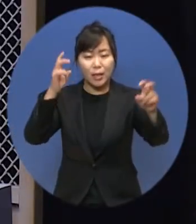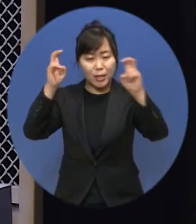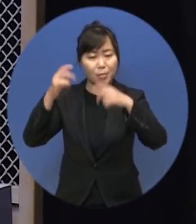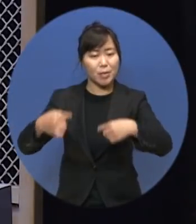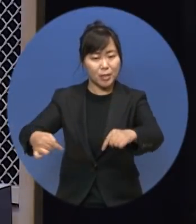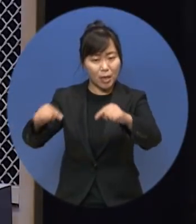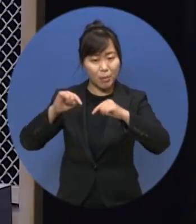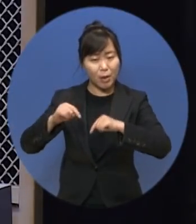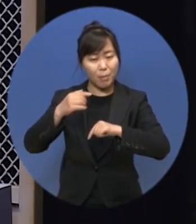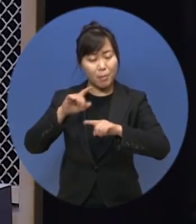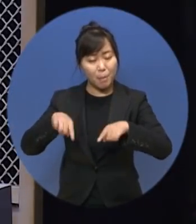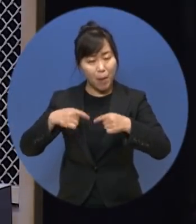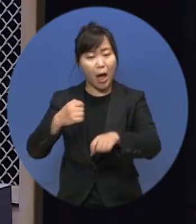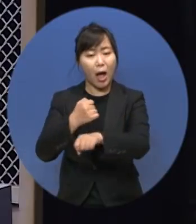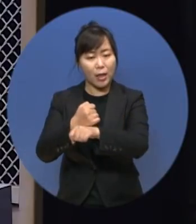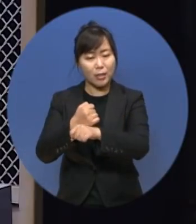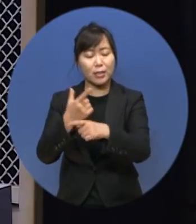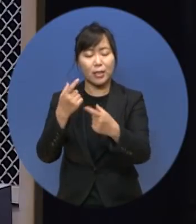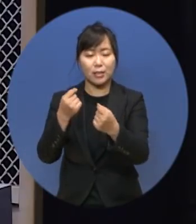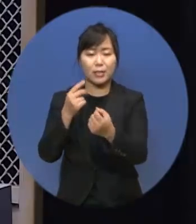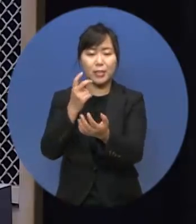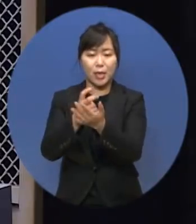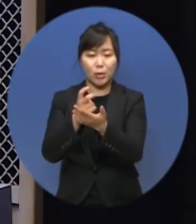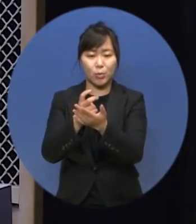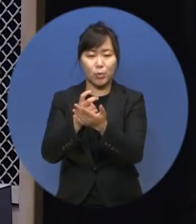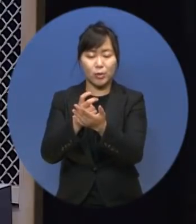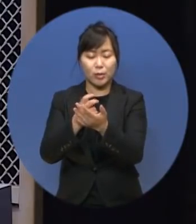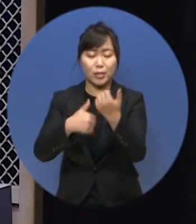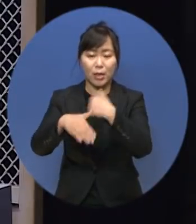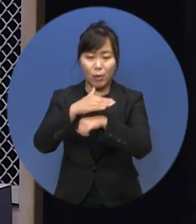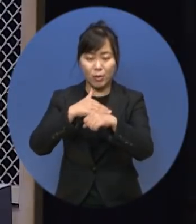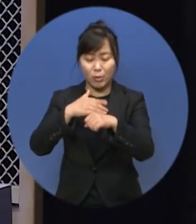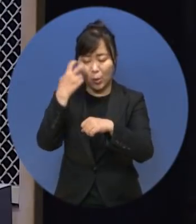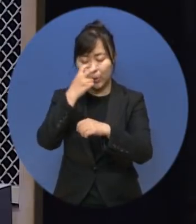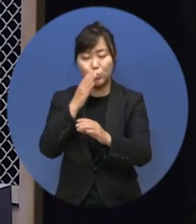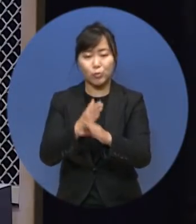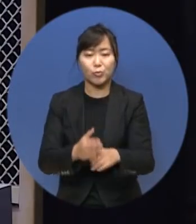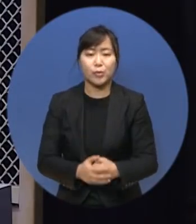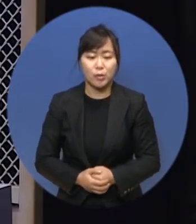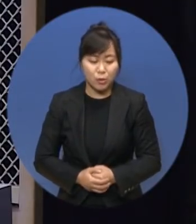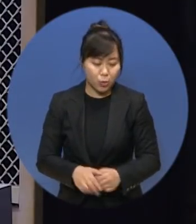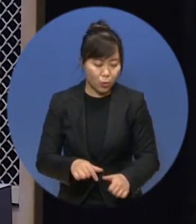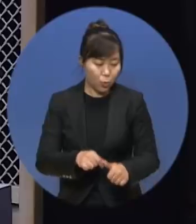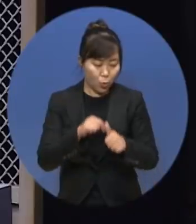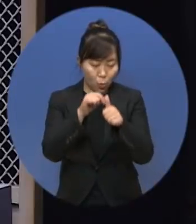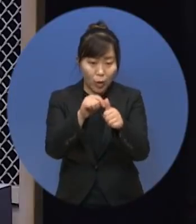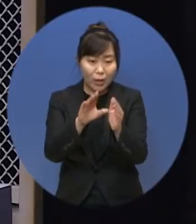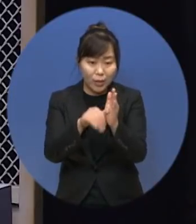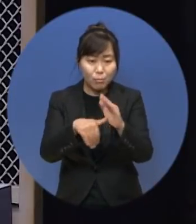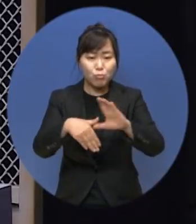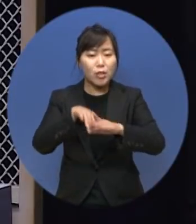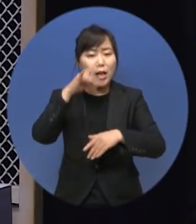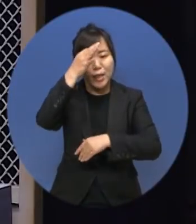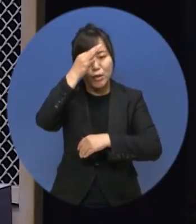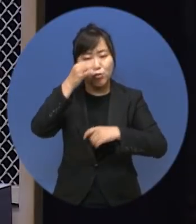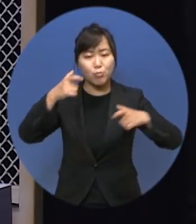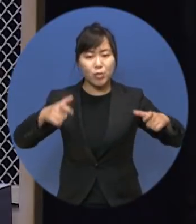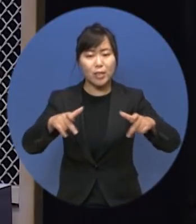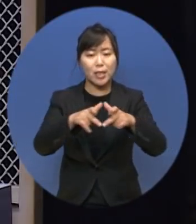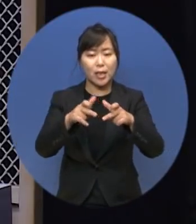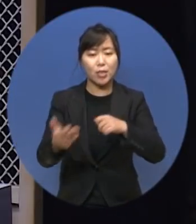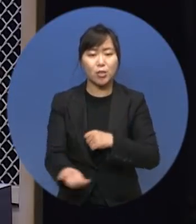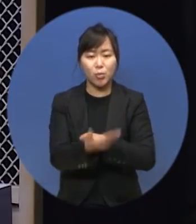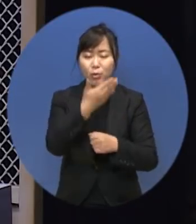참여를 가능하게 한다든지 이런 제도적 장치를 검토를 하고 있고요. 고용 영역에서 문화예술 분야 장애인